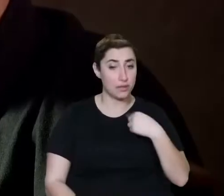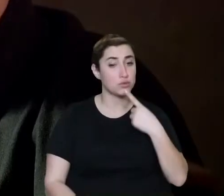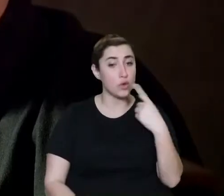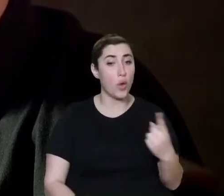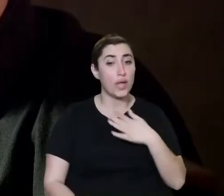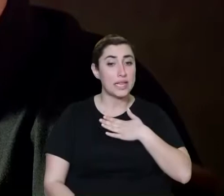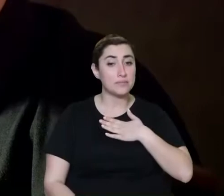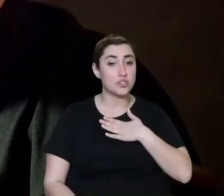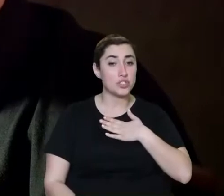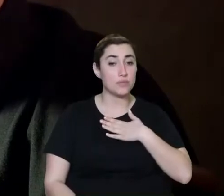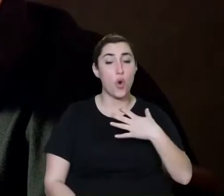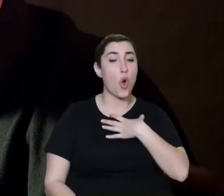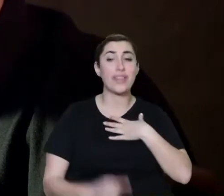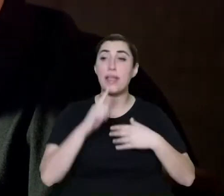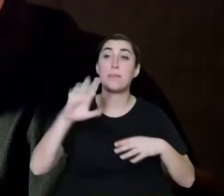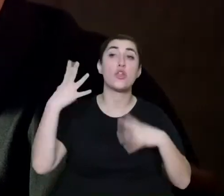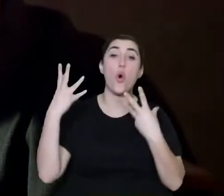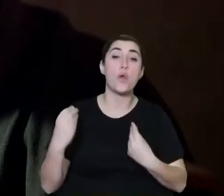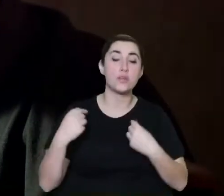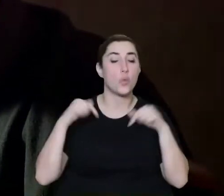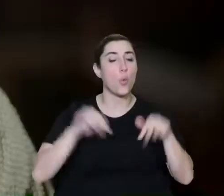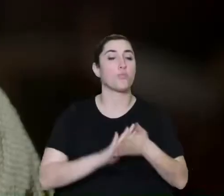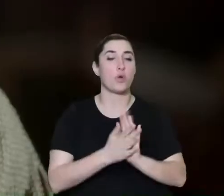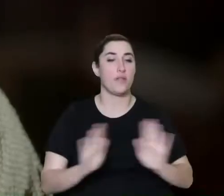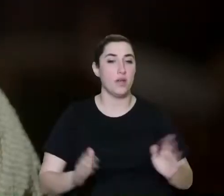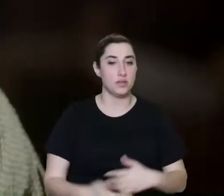Söylemişiz. Konya'dan ne emir gelirse odur.